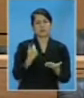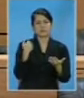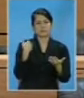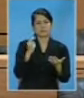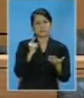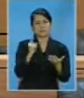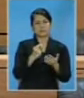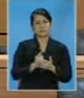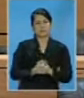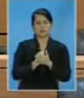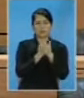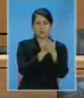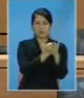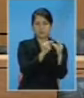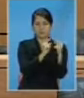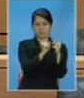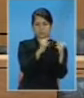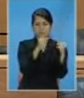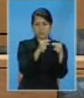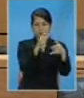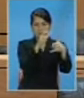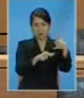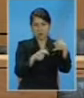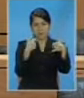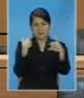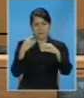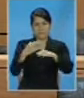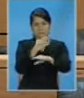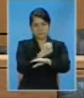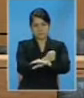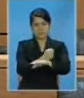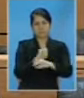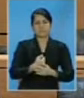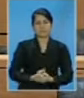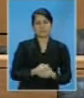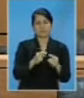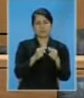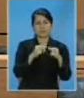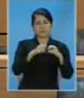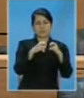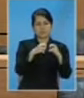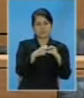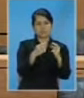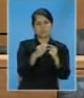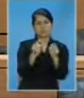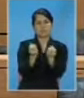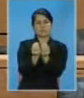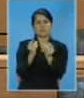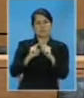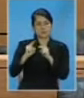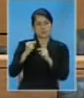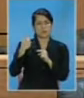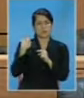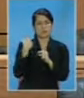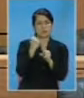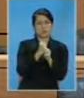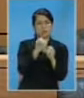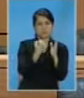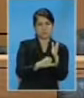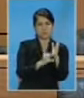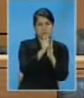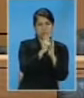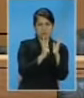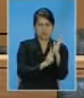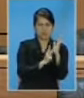ช่วยลากนักการเมืองซึ่งอยู่เบื้องหลังในการที่ทำให้ท่านจะต้องไปทำผิดกฎหมายด้วยเนี่ยเป็นใ